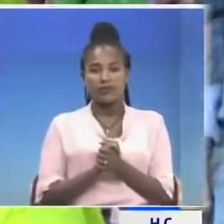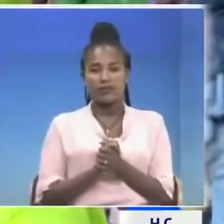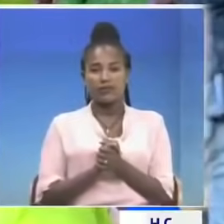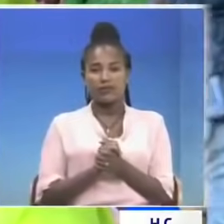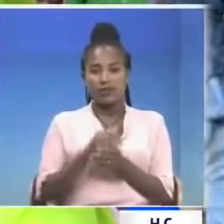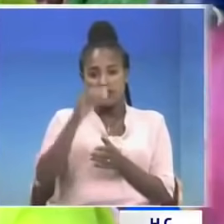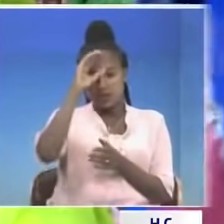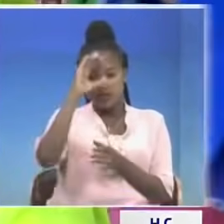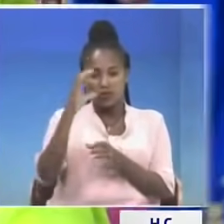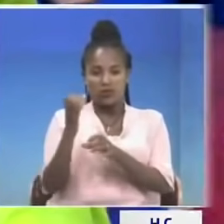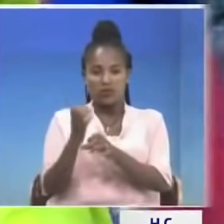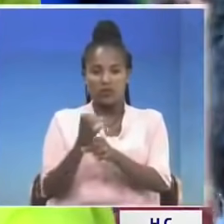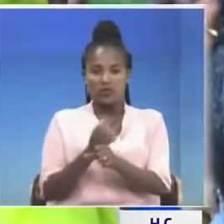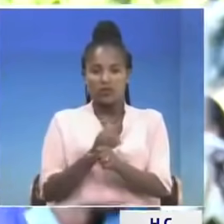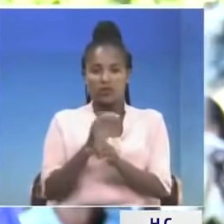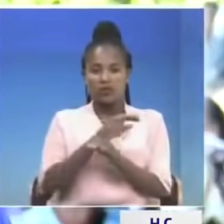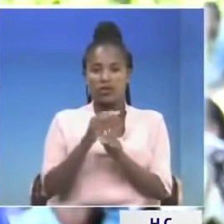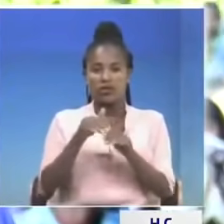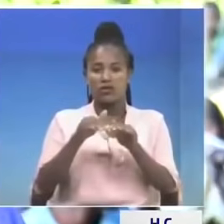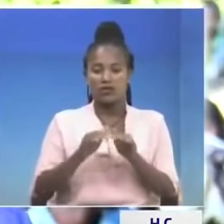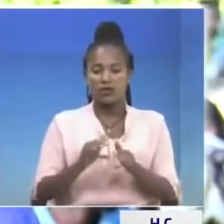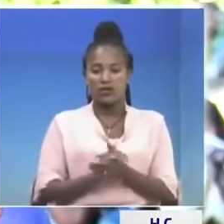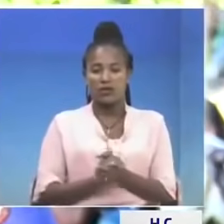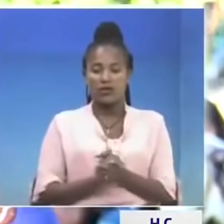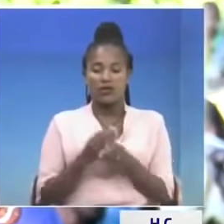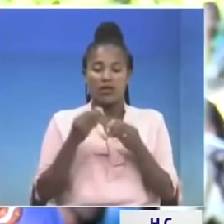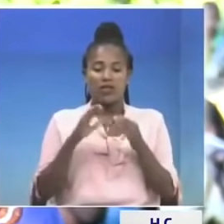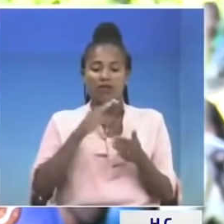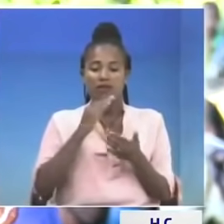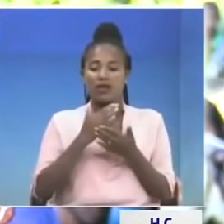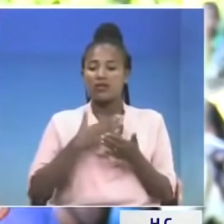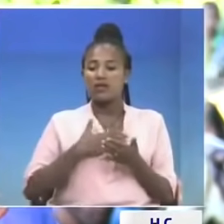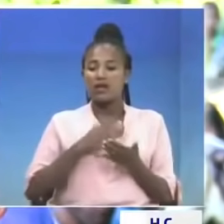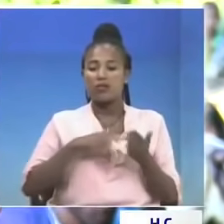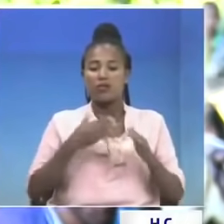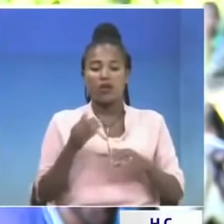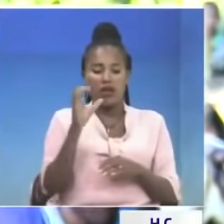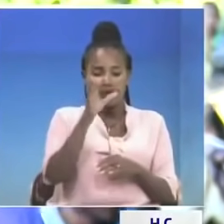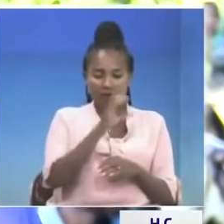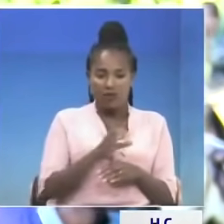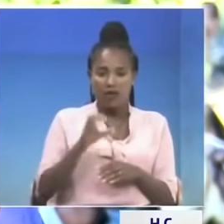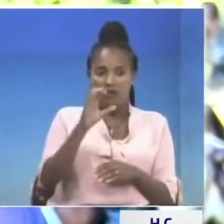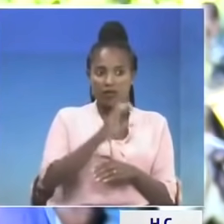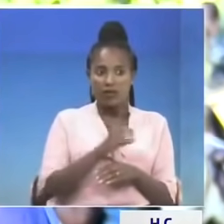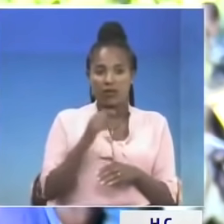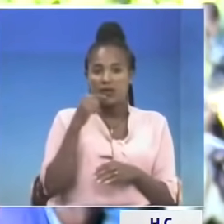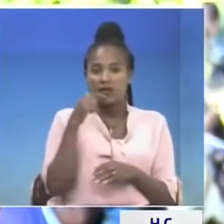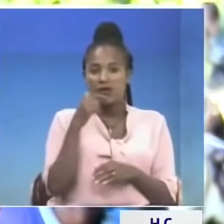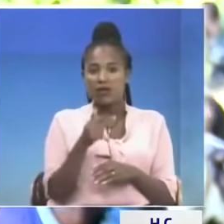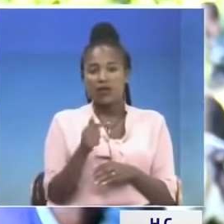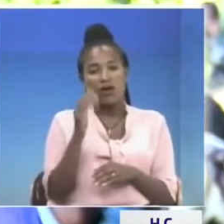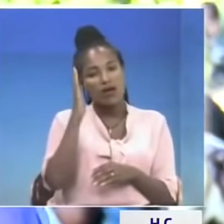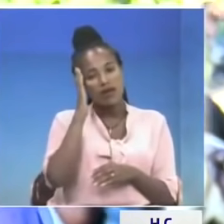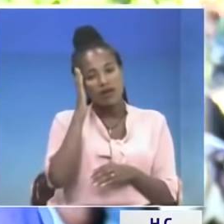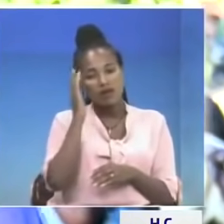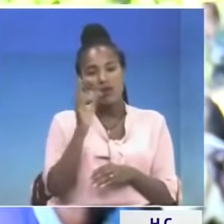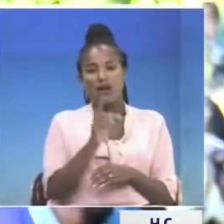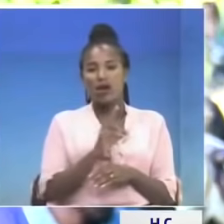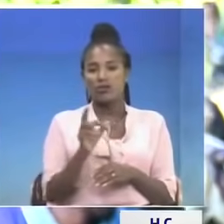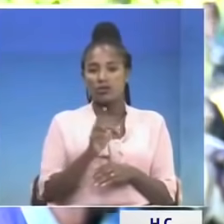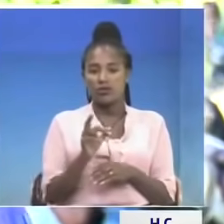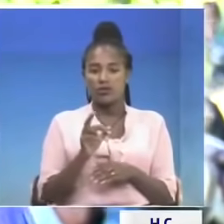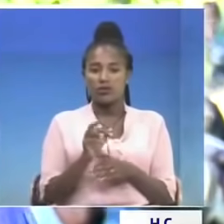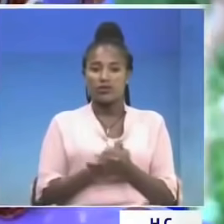አንስተው ዲበን ወደዛ ዱለውታል። አፋይ ልጄ ሙቷል። አፋልጎኝ እንዲያልኩ አደርኩኝ። አሙስ